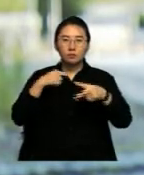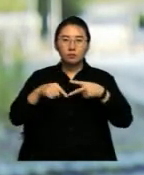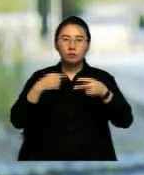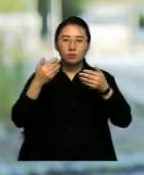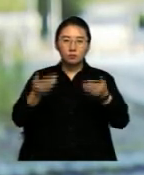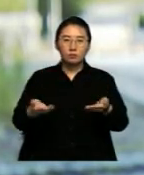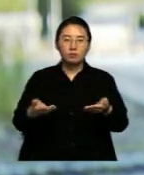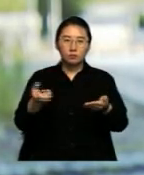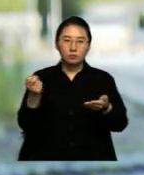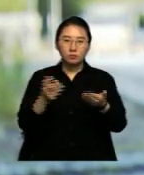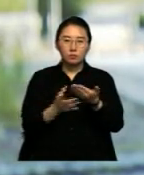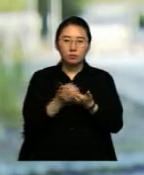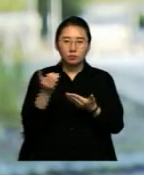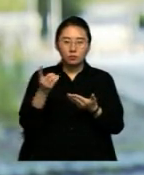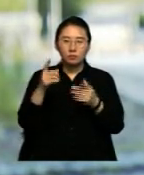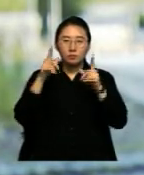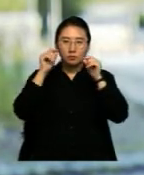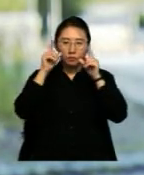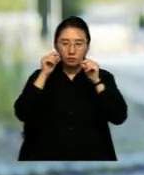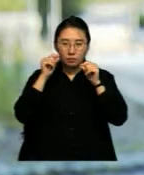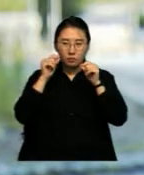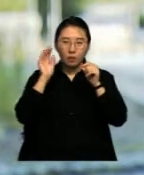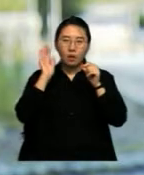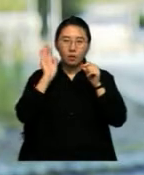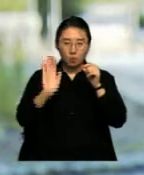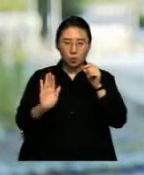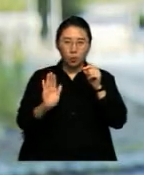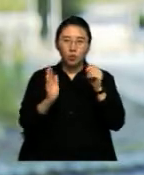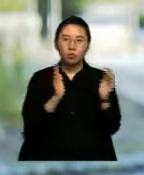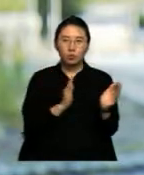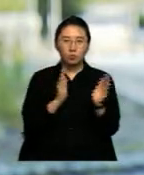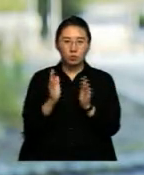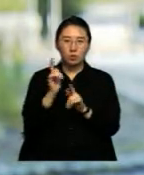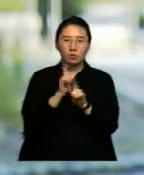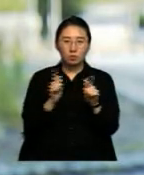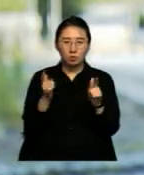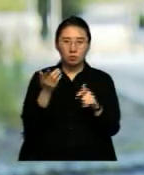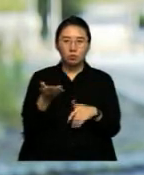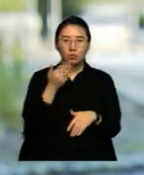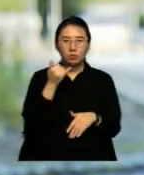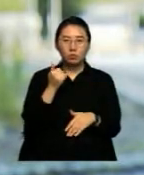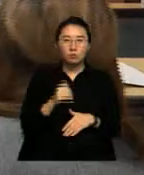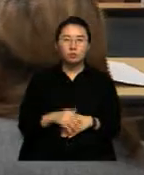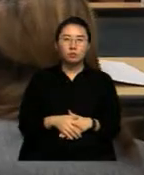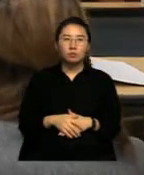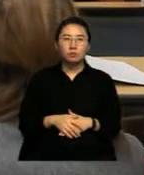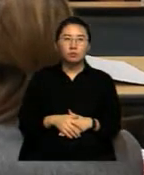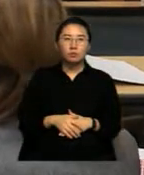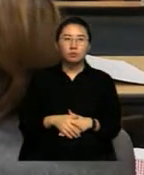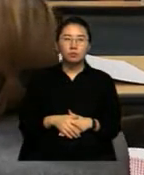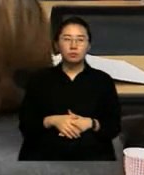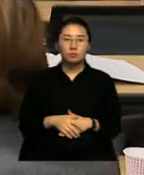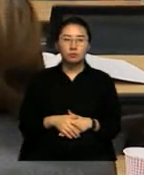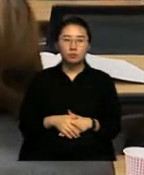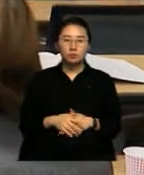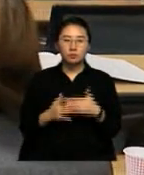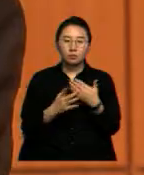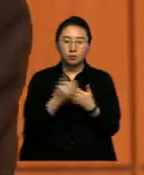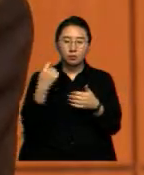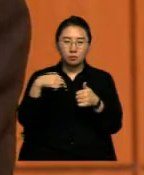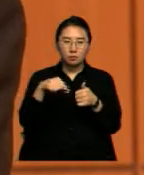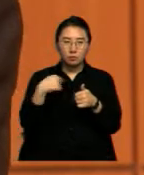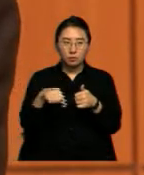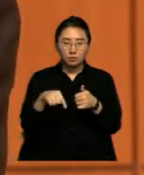이해시키고 또 통일에 대한 경각심 그리고 앞으로의 대비 이런 것들을 준비하고. 대진대학교는 통일